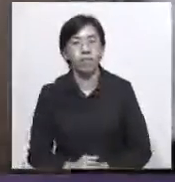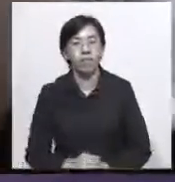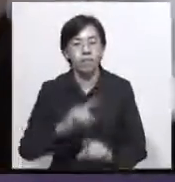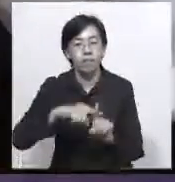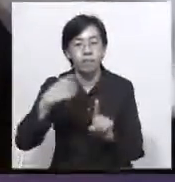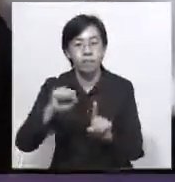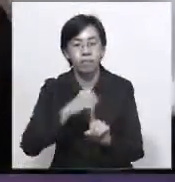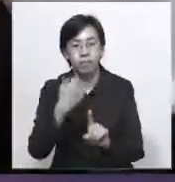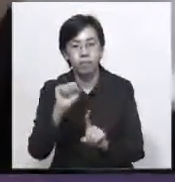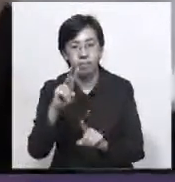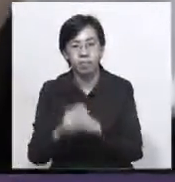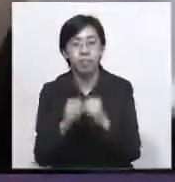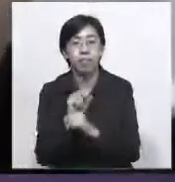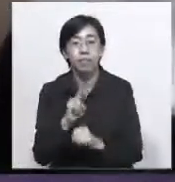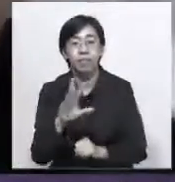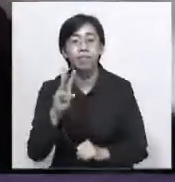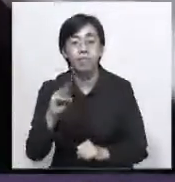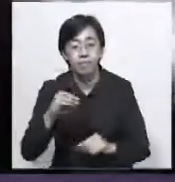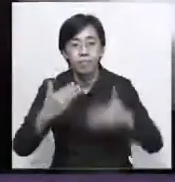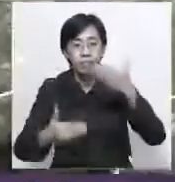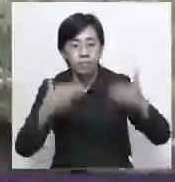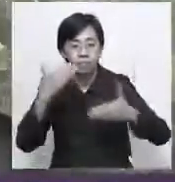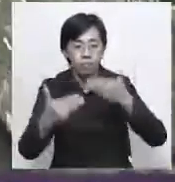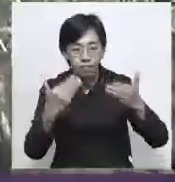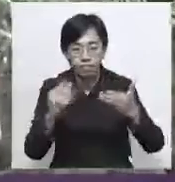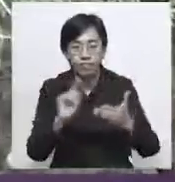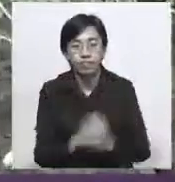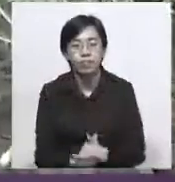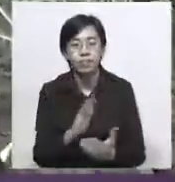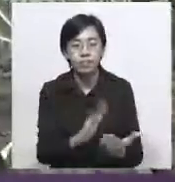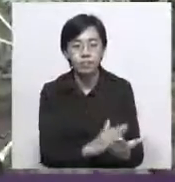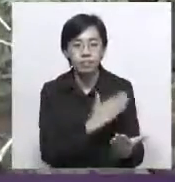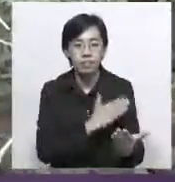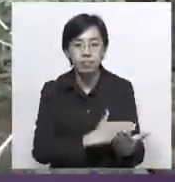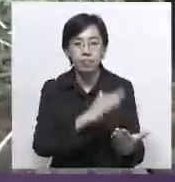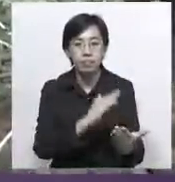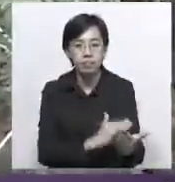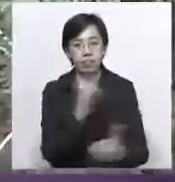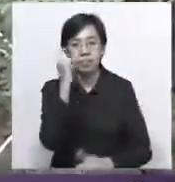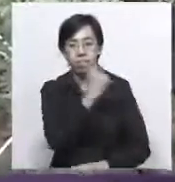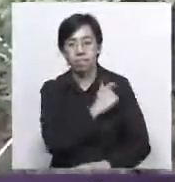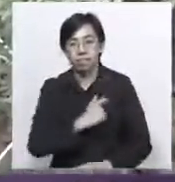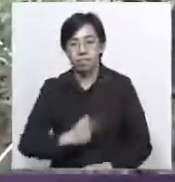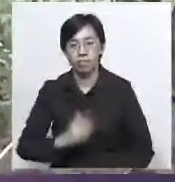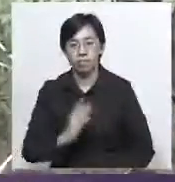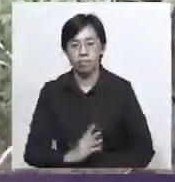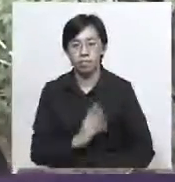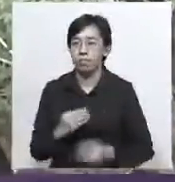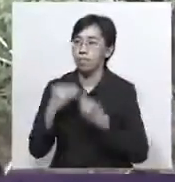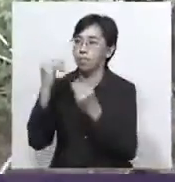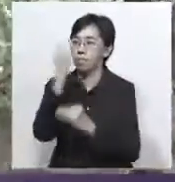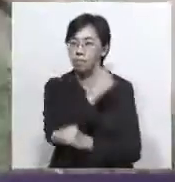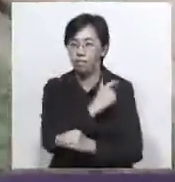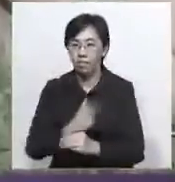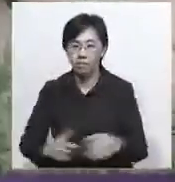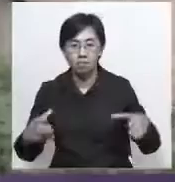ลาคม2560จะมีกิจกรรมการอัญเชิญบทเพลงพระราชนิพนธ์และบทเพลงเทิดพระเกียรติบรรเลงโดยวงซิมโฟ